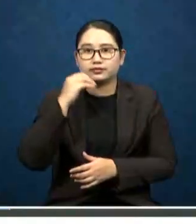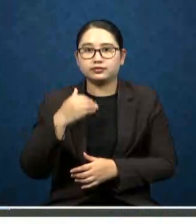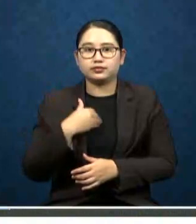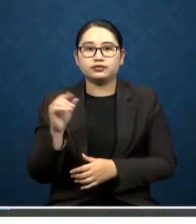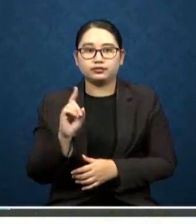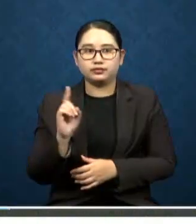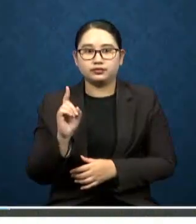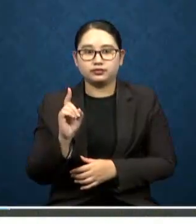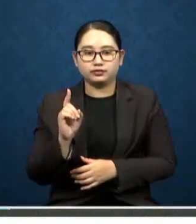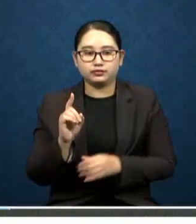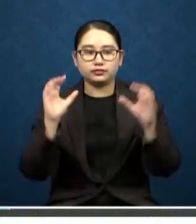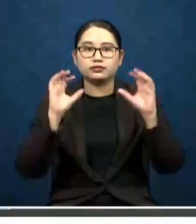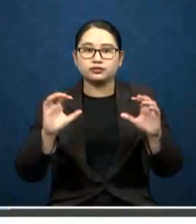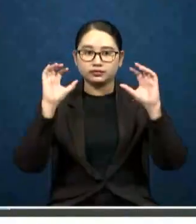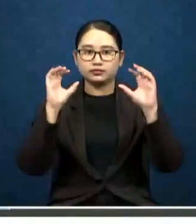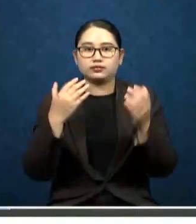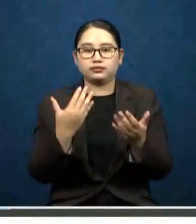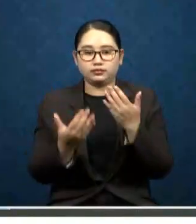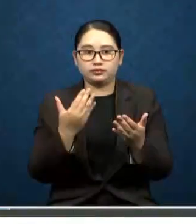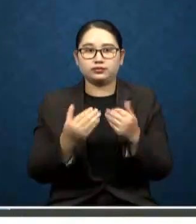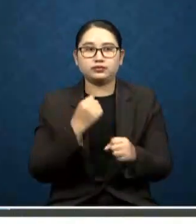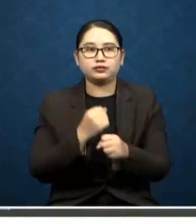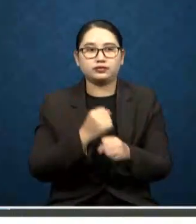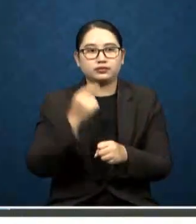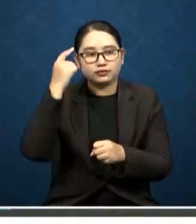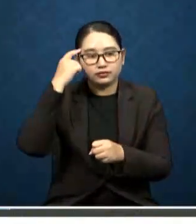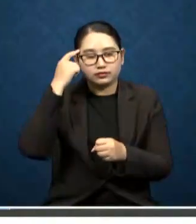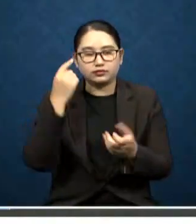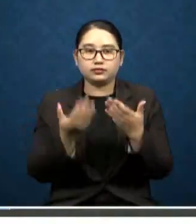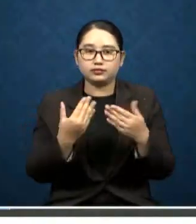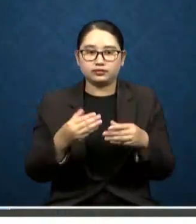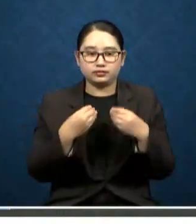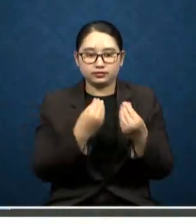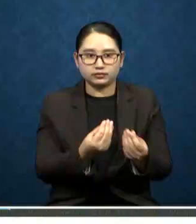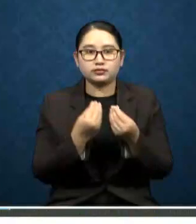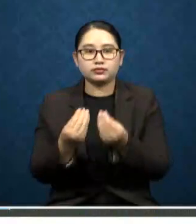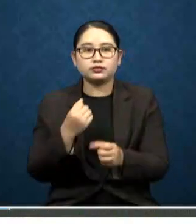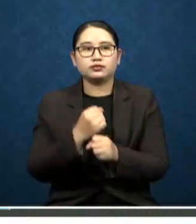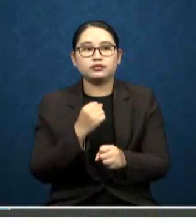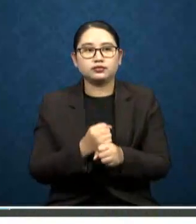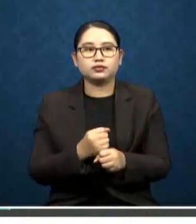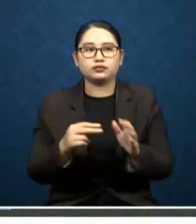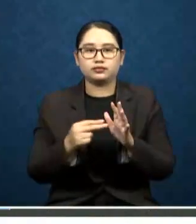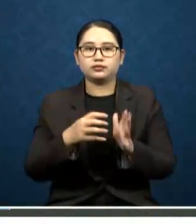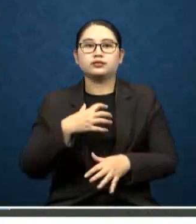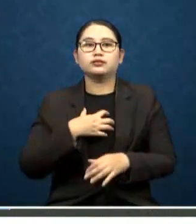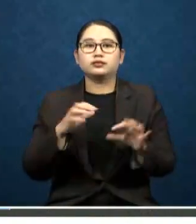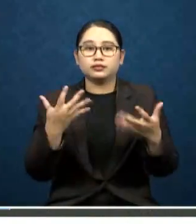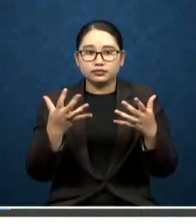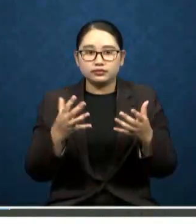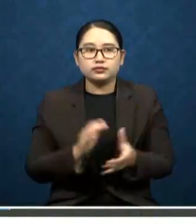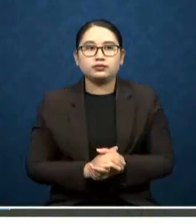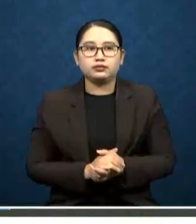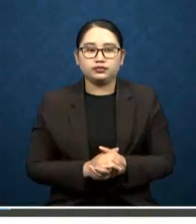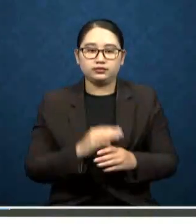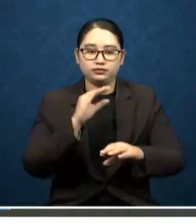ที่รัฐหรือทางรัฐราชการไปคิดให้ชาวบ้านเขาในสิ่งที่เขาไม่ได้ต้องการ